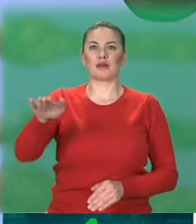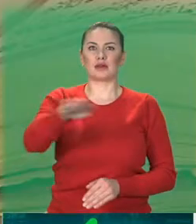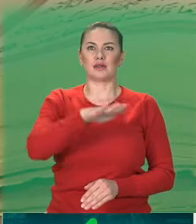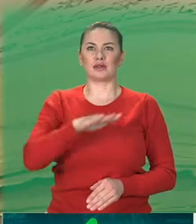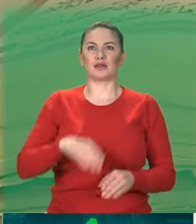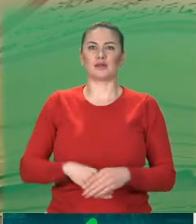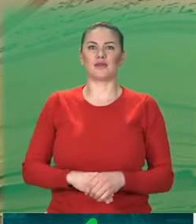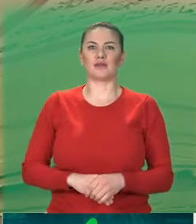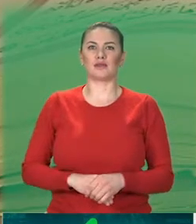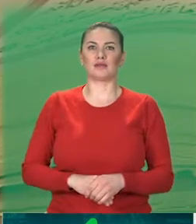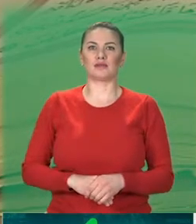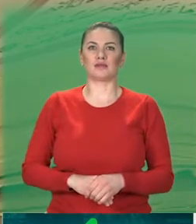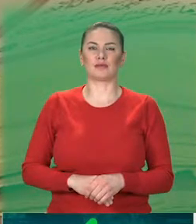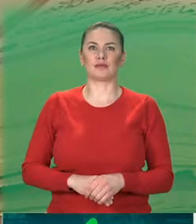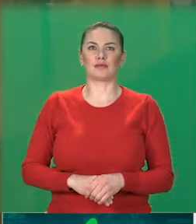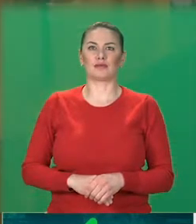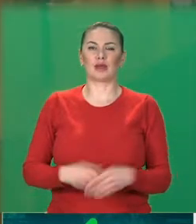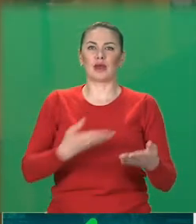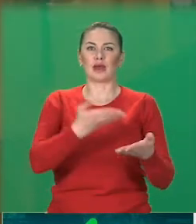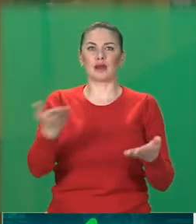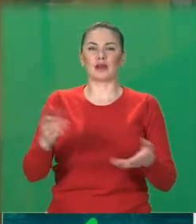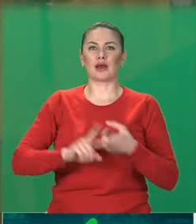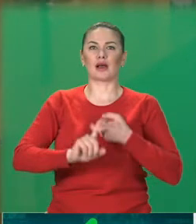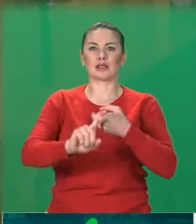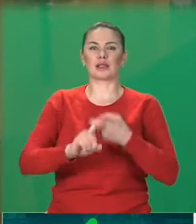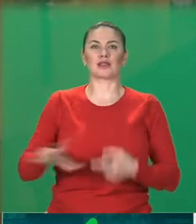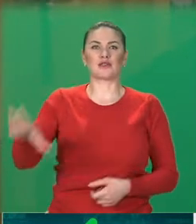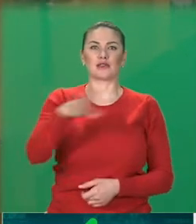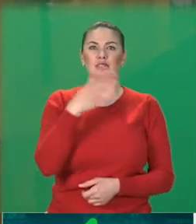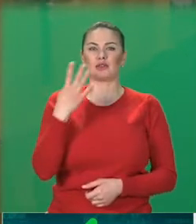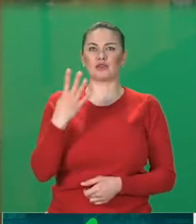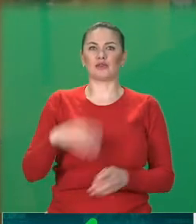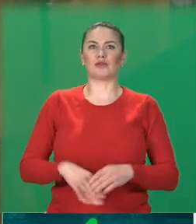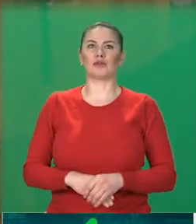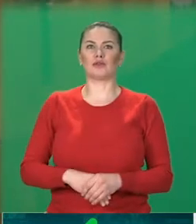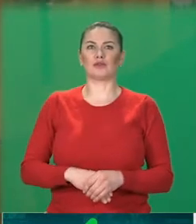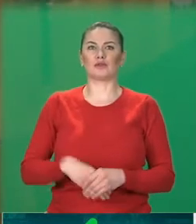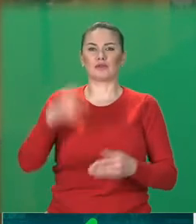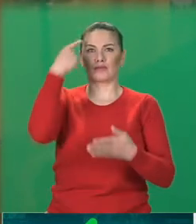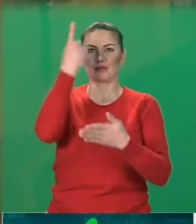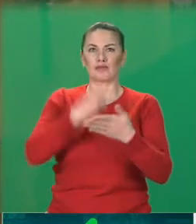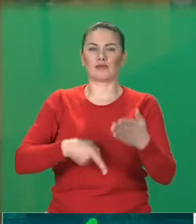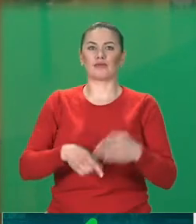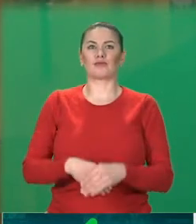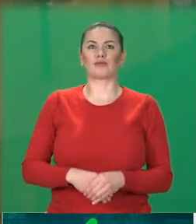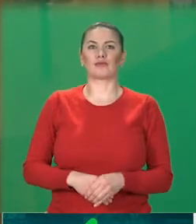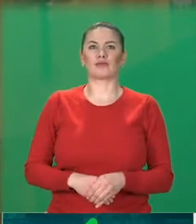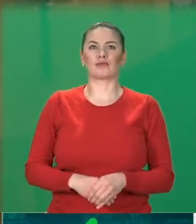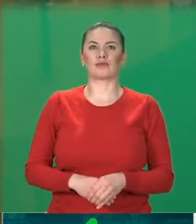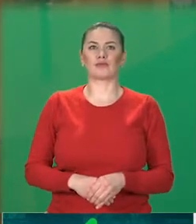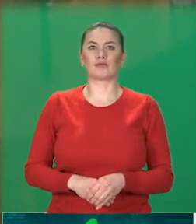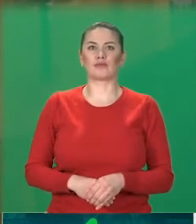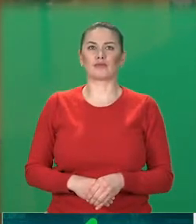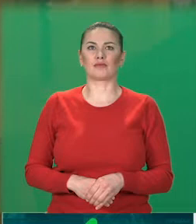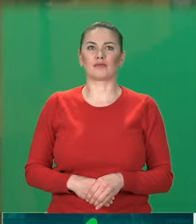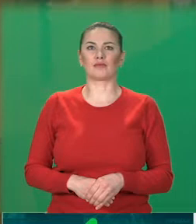а касается всех четырех конфессий. Я думаю, что в русском народе, в русской душе уже так где-то глубоко, естественно,